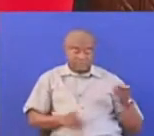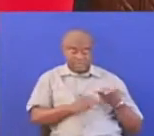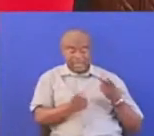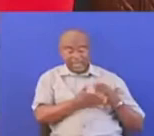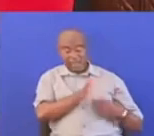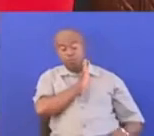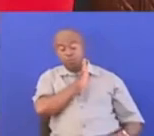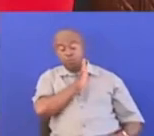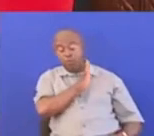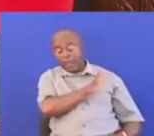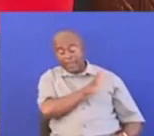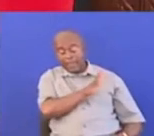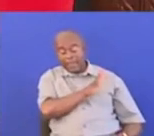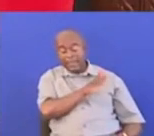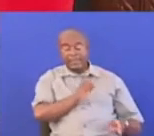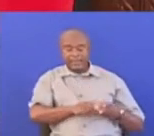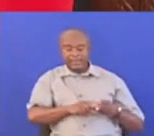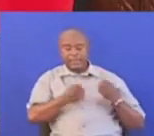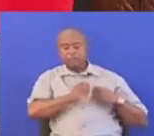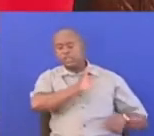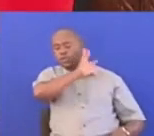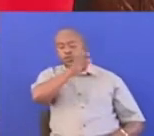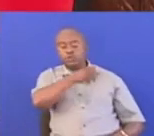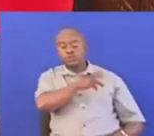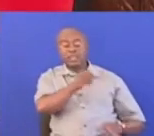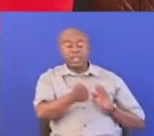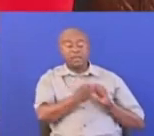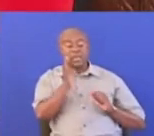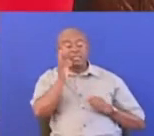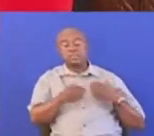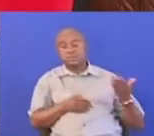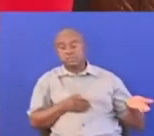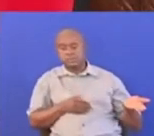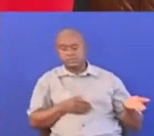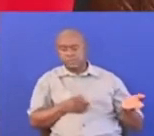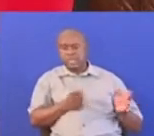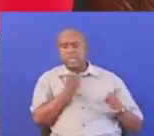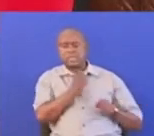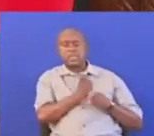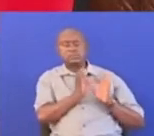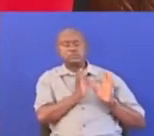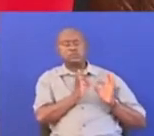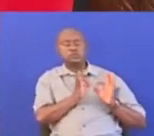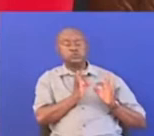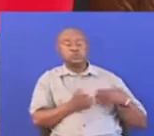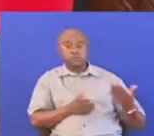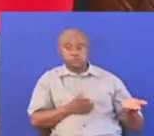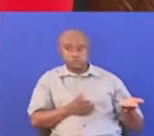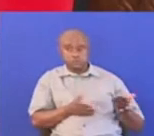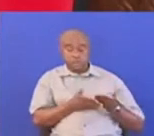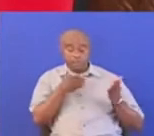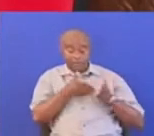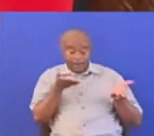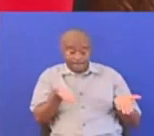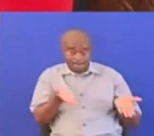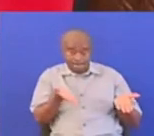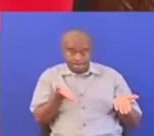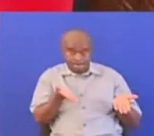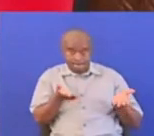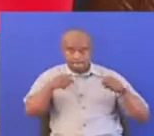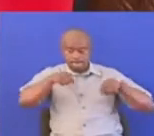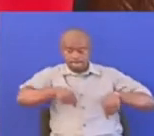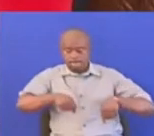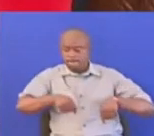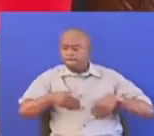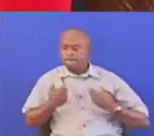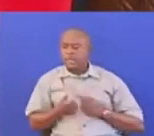wake, Mheshimiwa Masanja, lakini na watendaji wote wa wizara hii kwa kazi nzuri walioifanya mpaka tumefikia leo hapa tuko